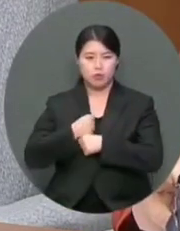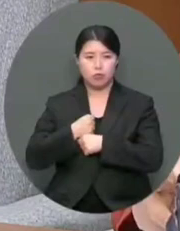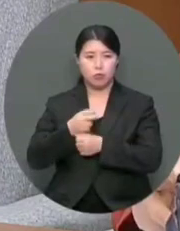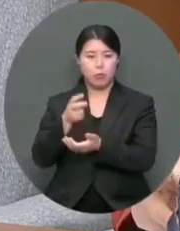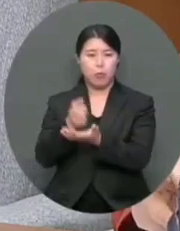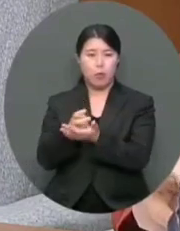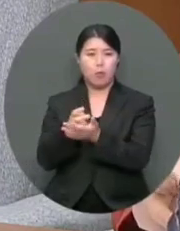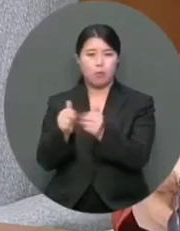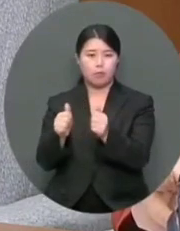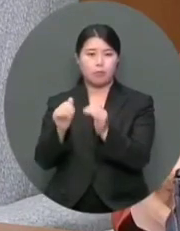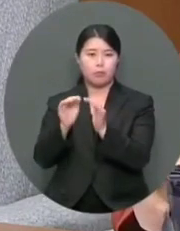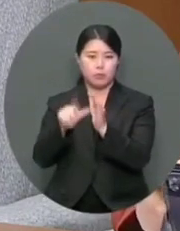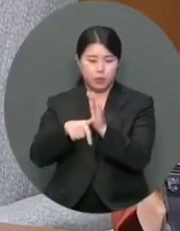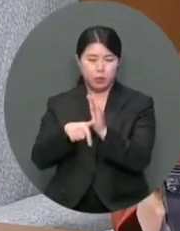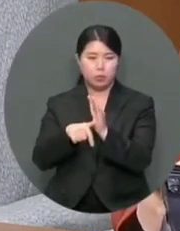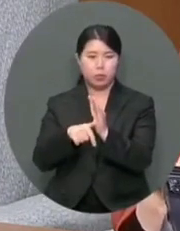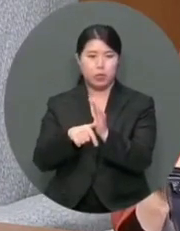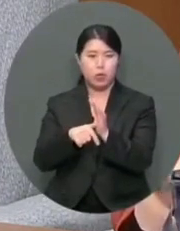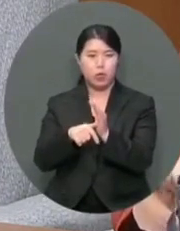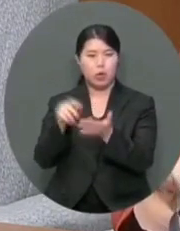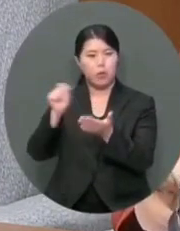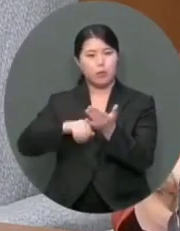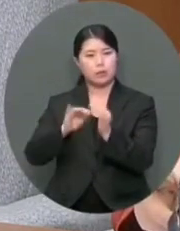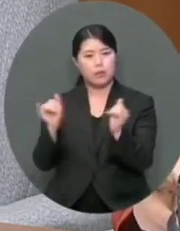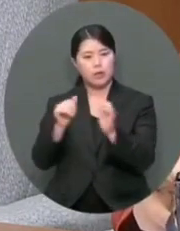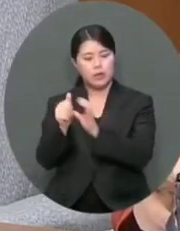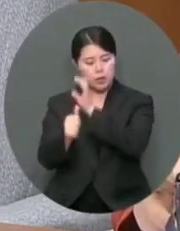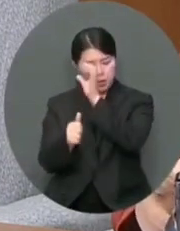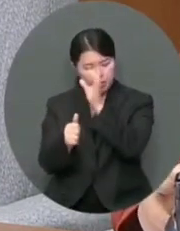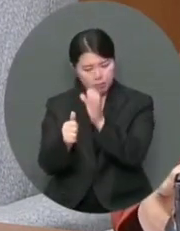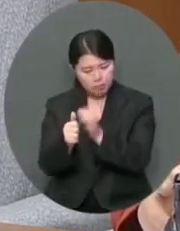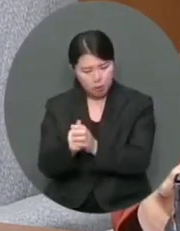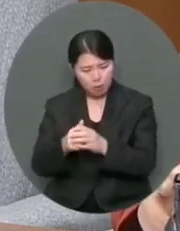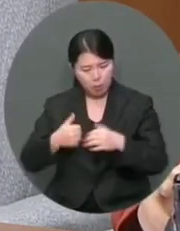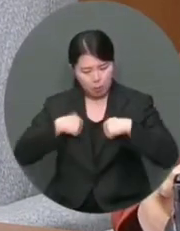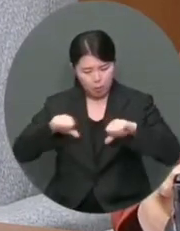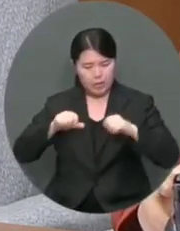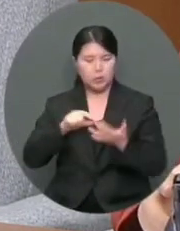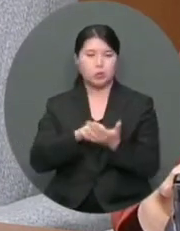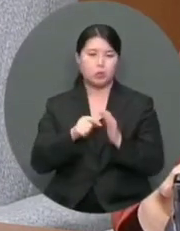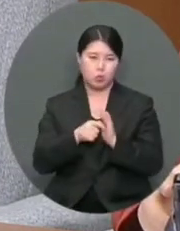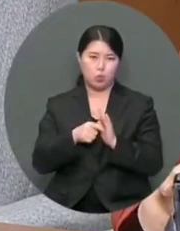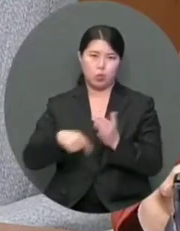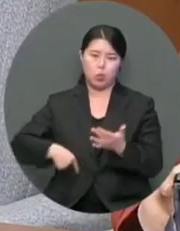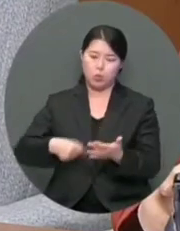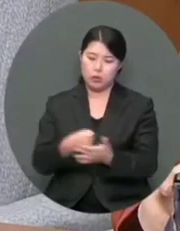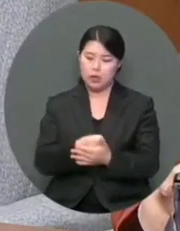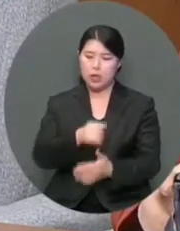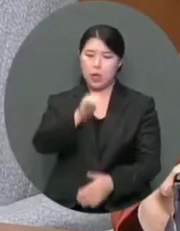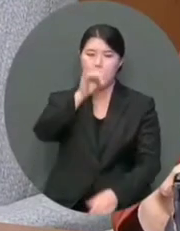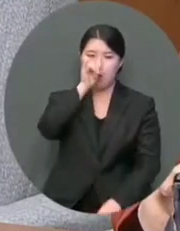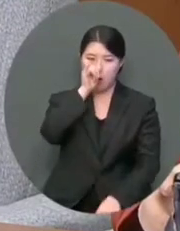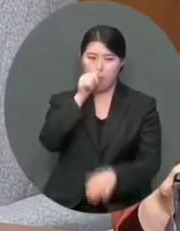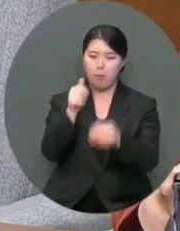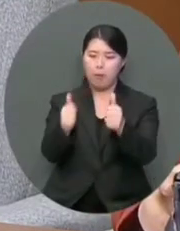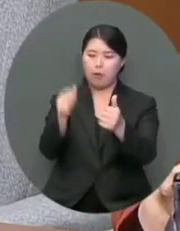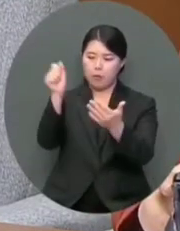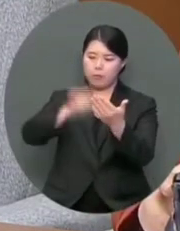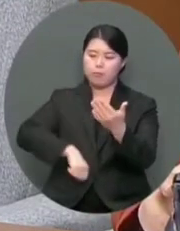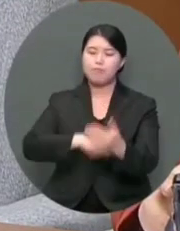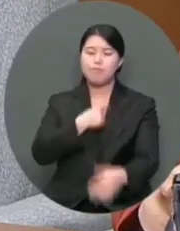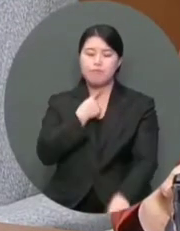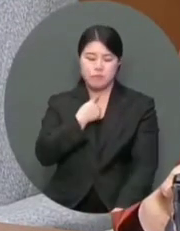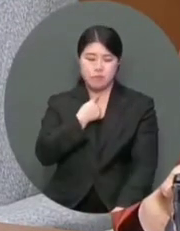또 판사 임용을 포기할 정도의 그런 용기를 가지고 또 용기 있는 그런 판결을 하셨던